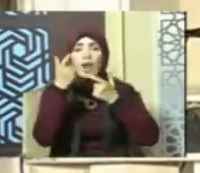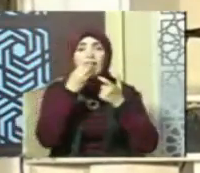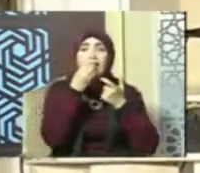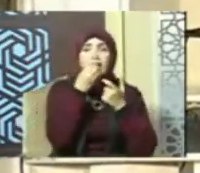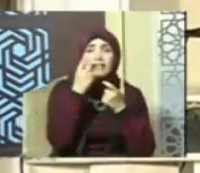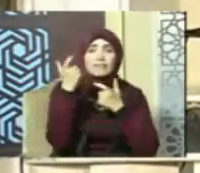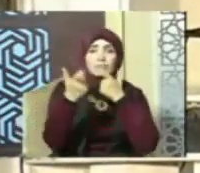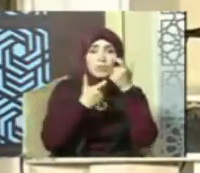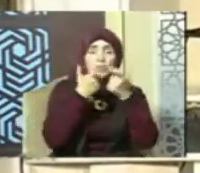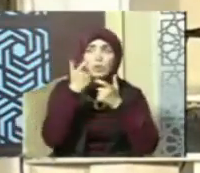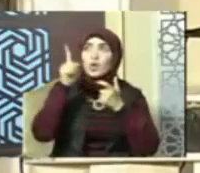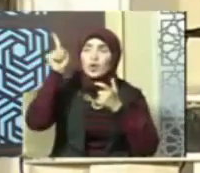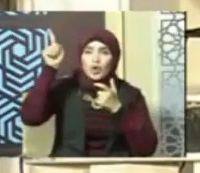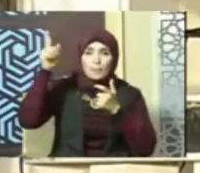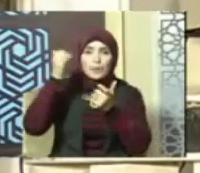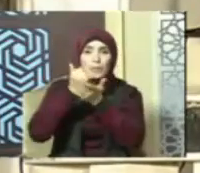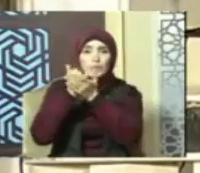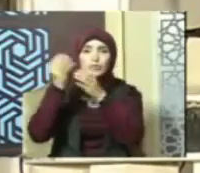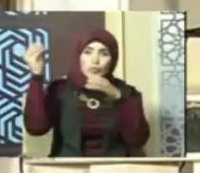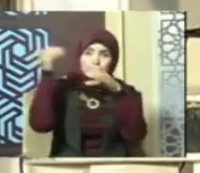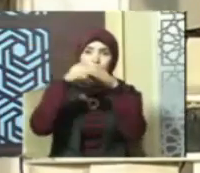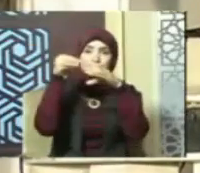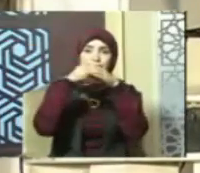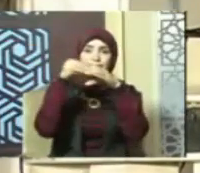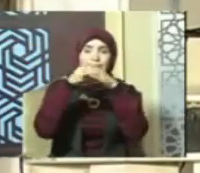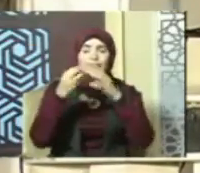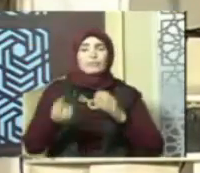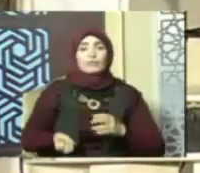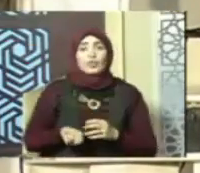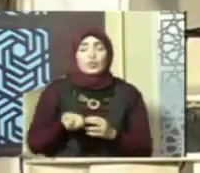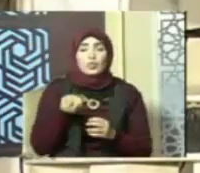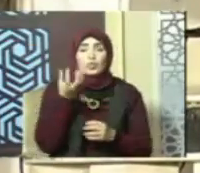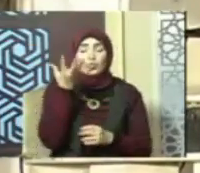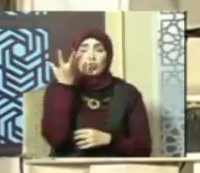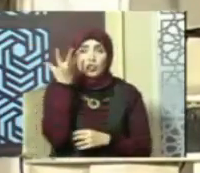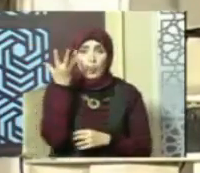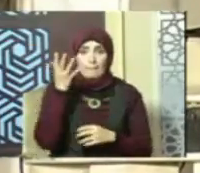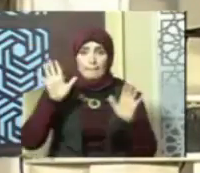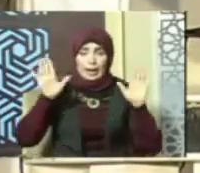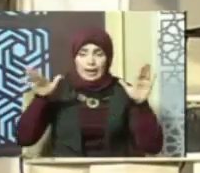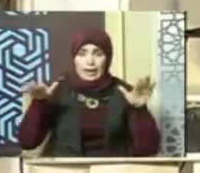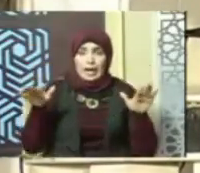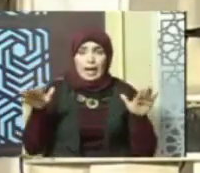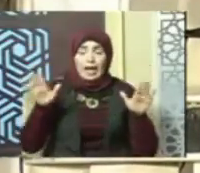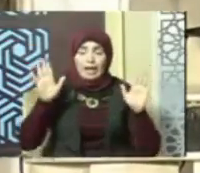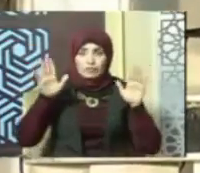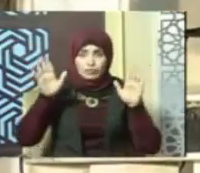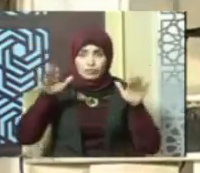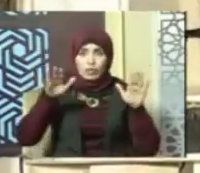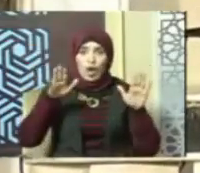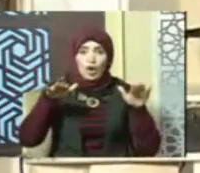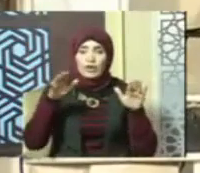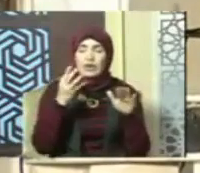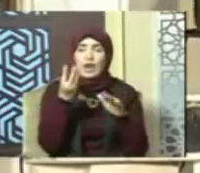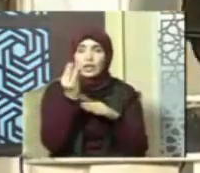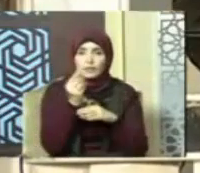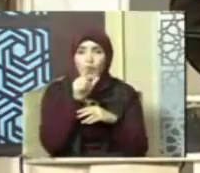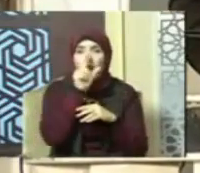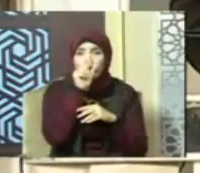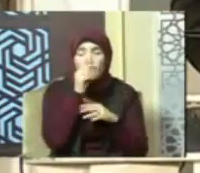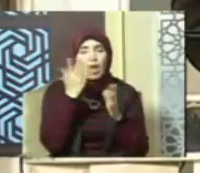وتبحث عن رزقها، تغدو تبكر من الغدو وهو التبكير لتطلب